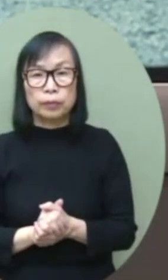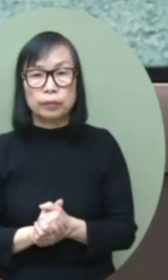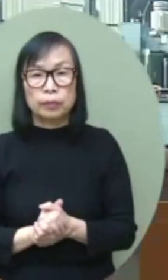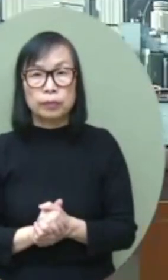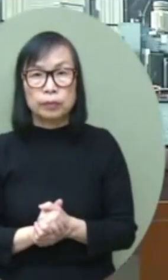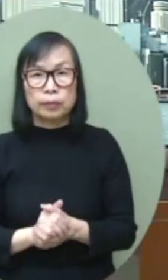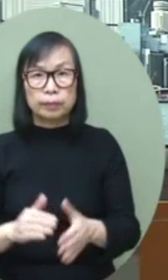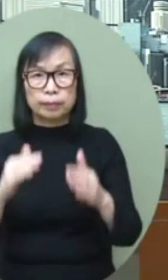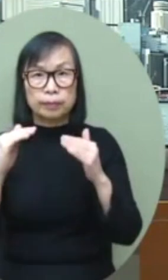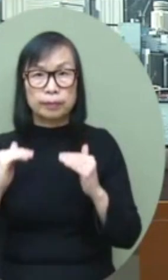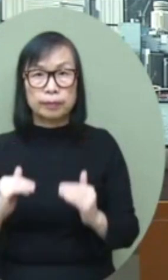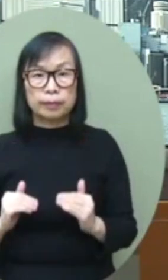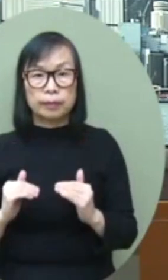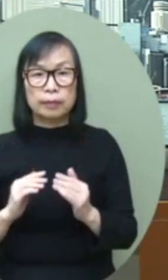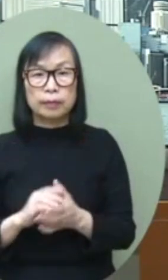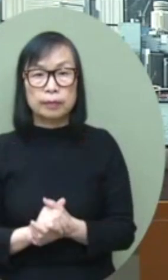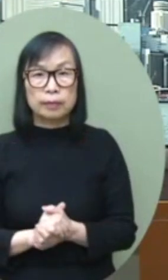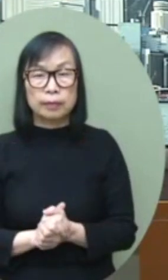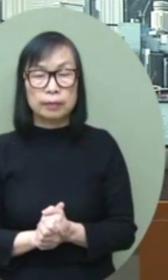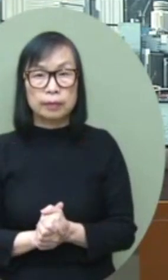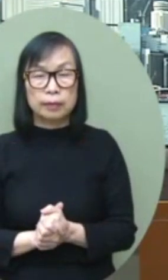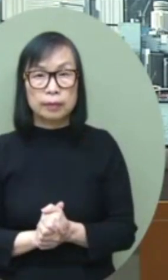下一位，